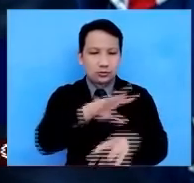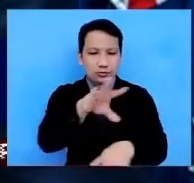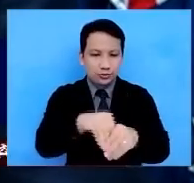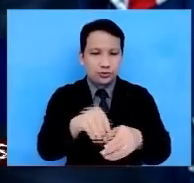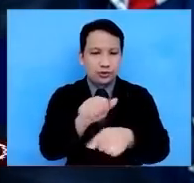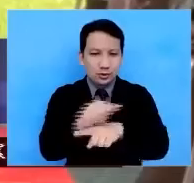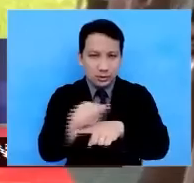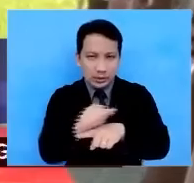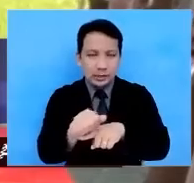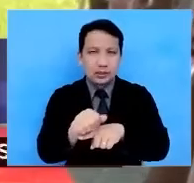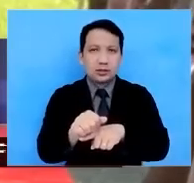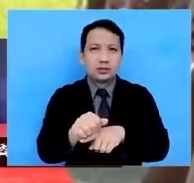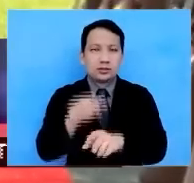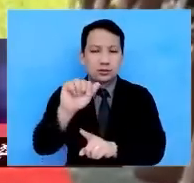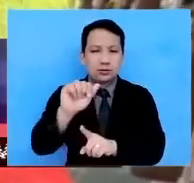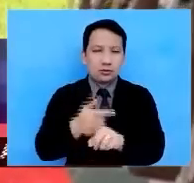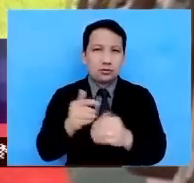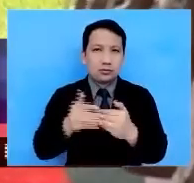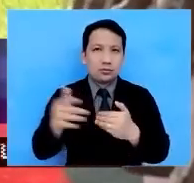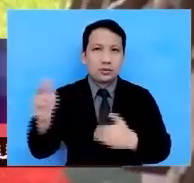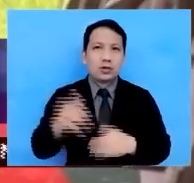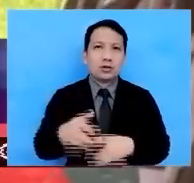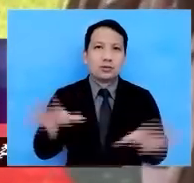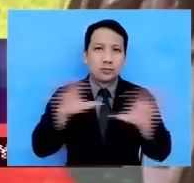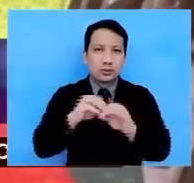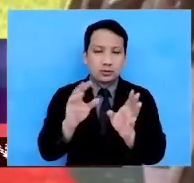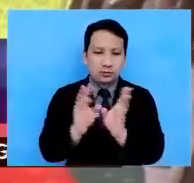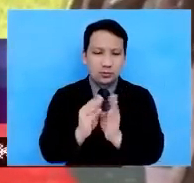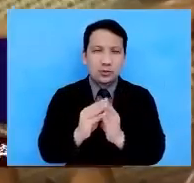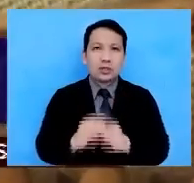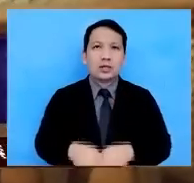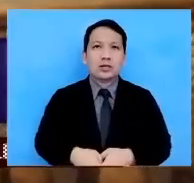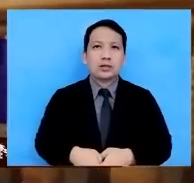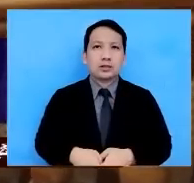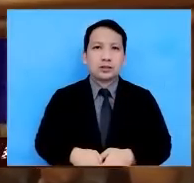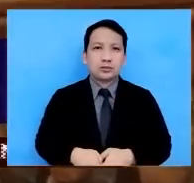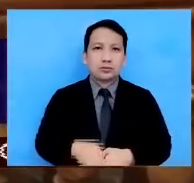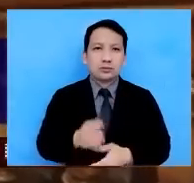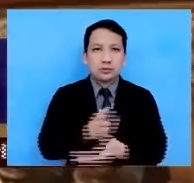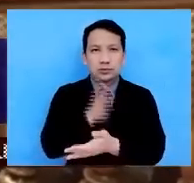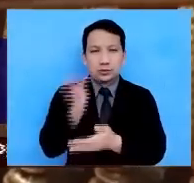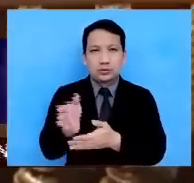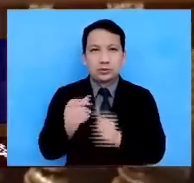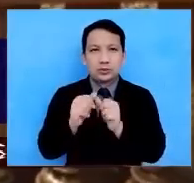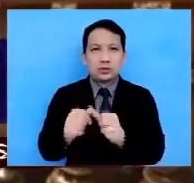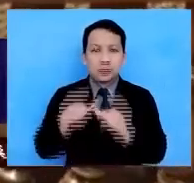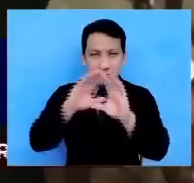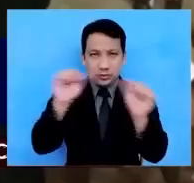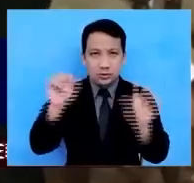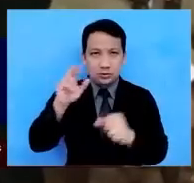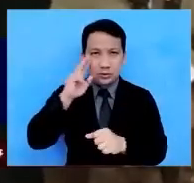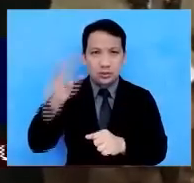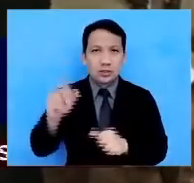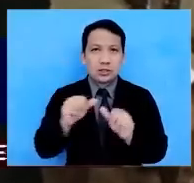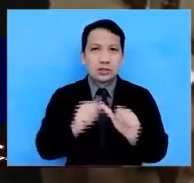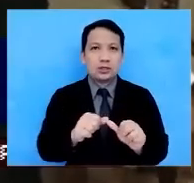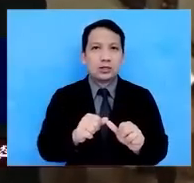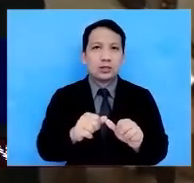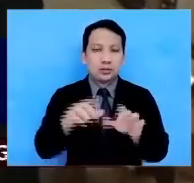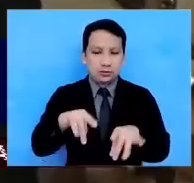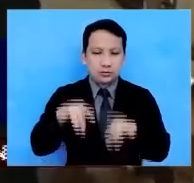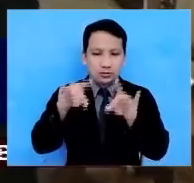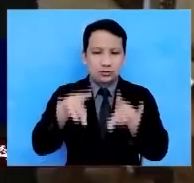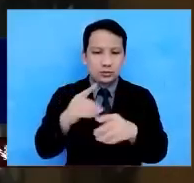in August. Pagkatapos ng meeting ni Galvez at Marles, nag-courtesy call kay Pangulong Bongbong Marcos, ang Australian